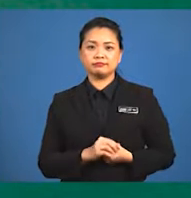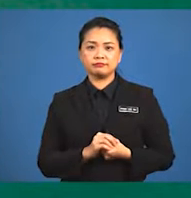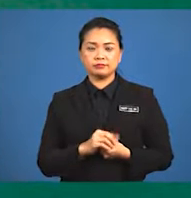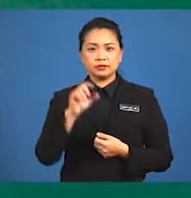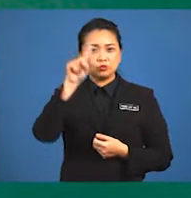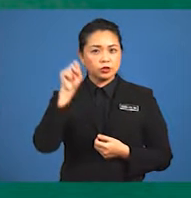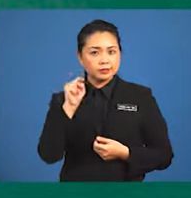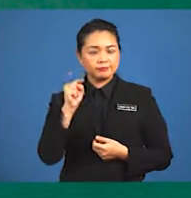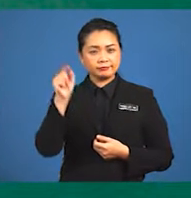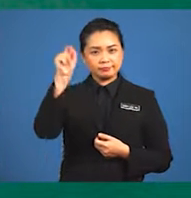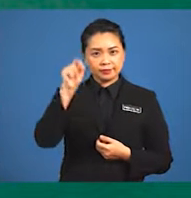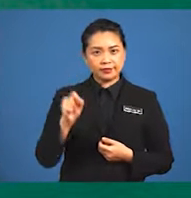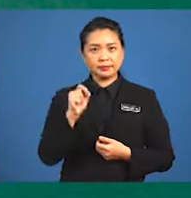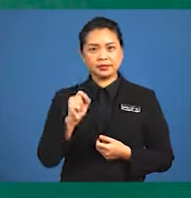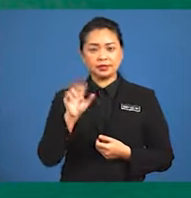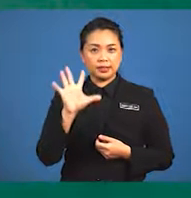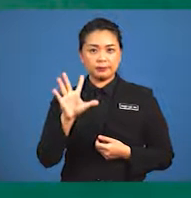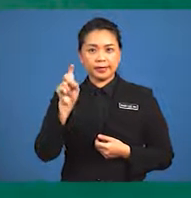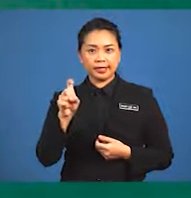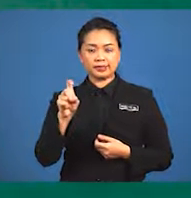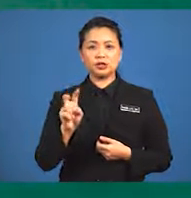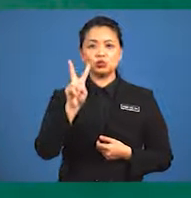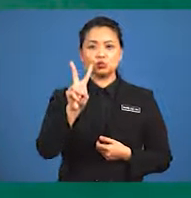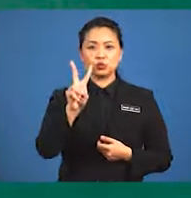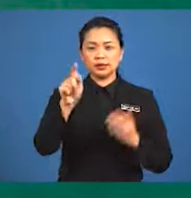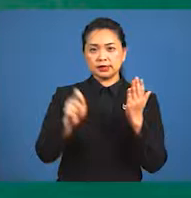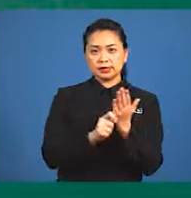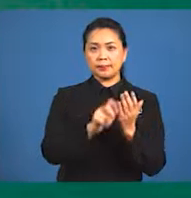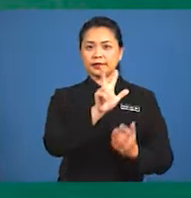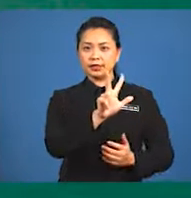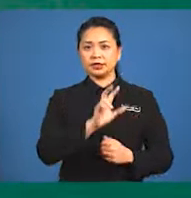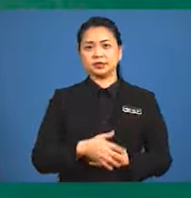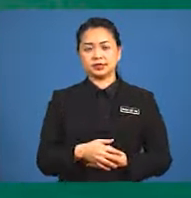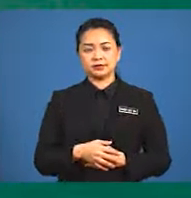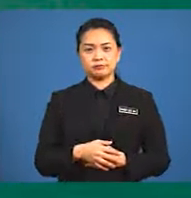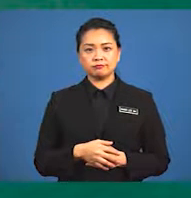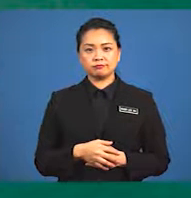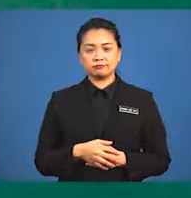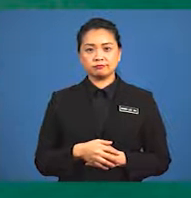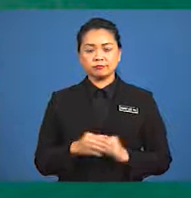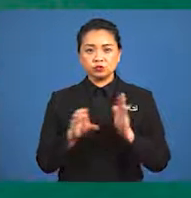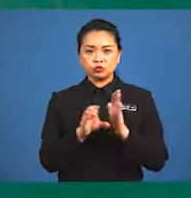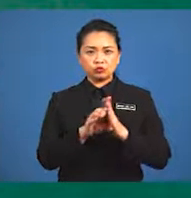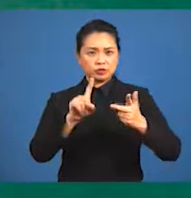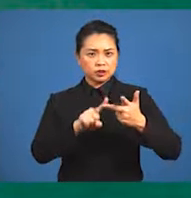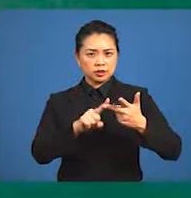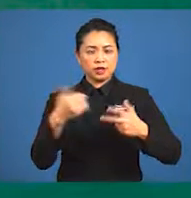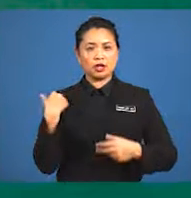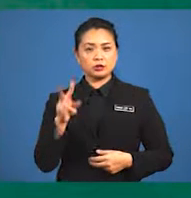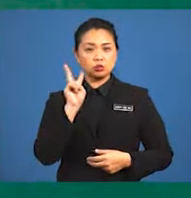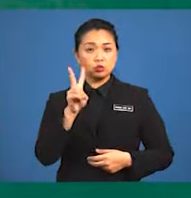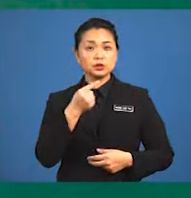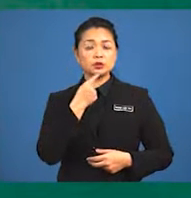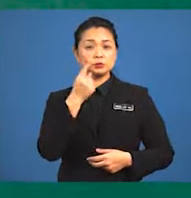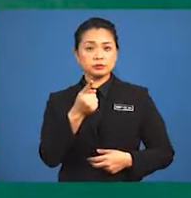Soalannya, kamirkan 5X kuasa 2 tambah 3. Contoh ketiga ini mempunyai dua